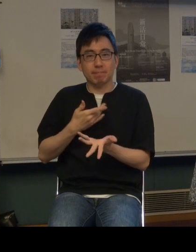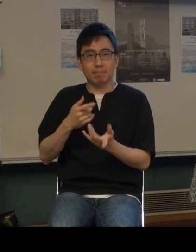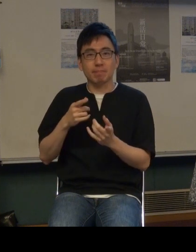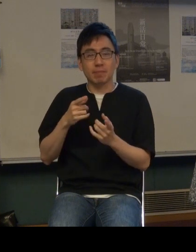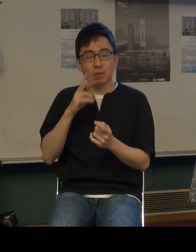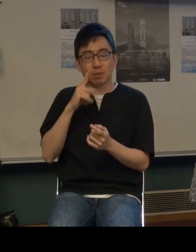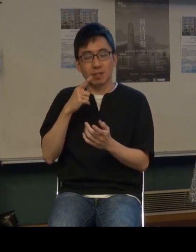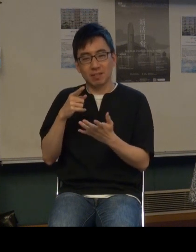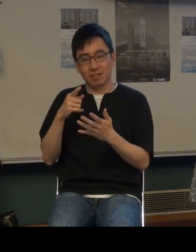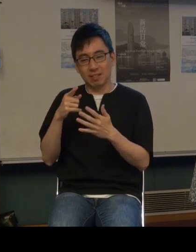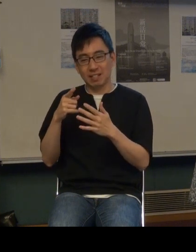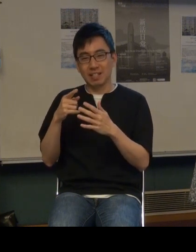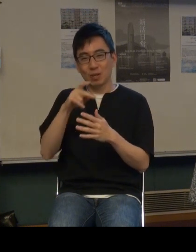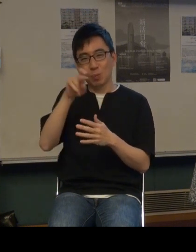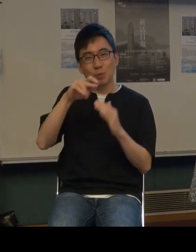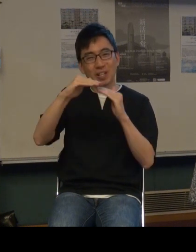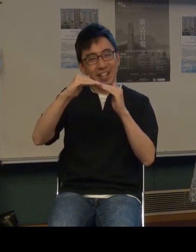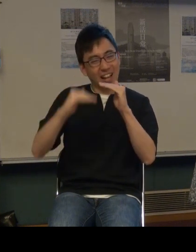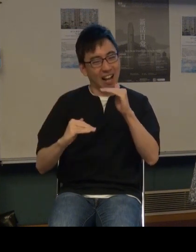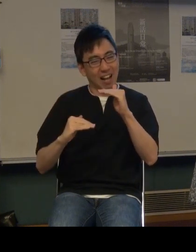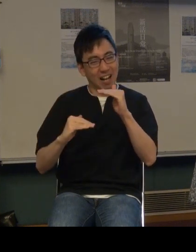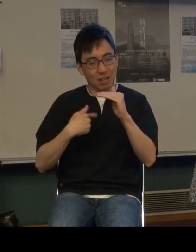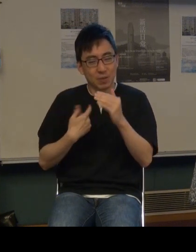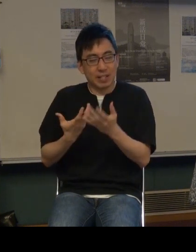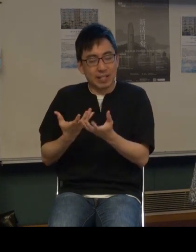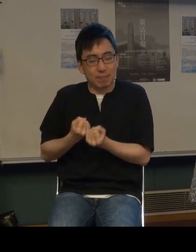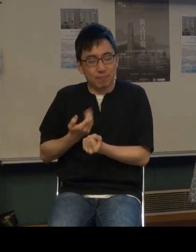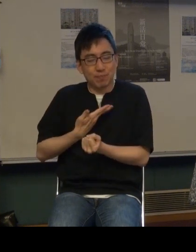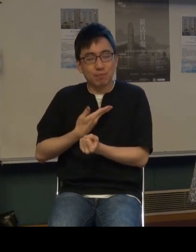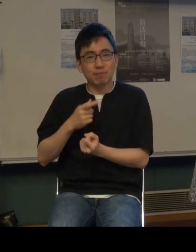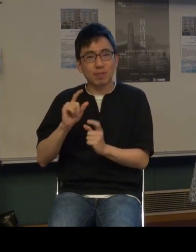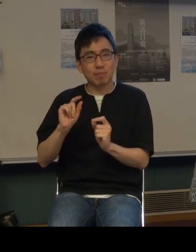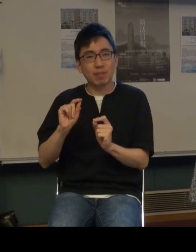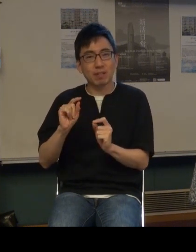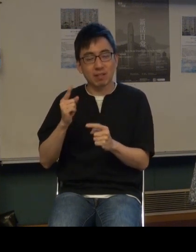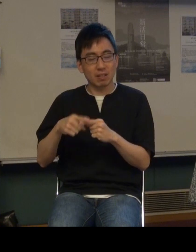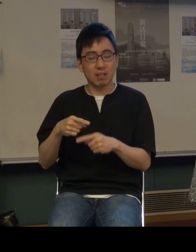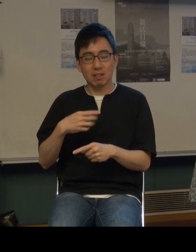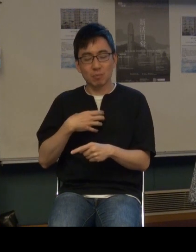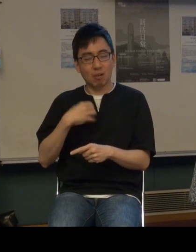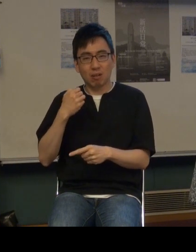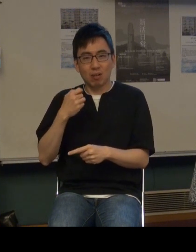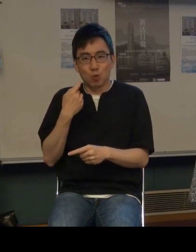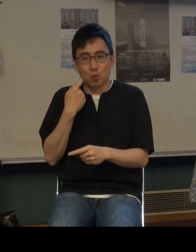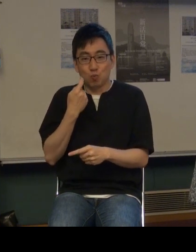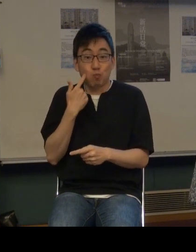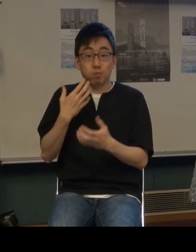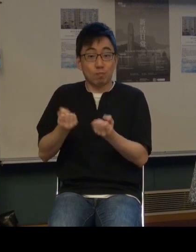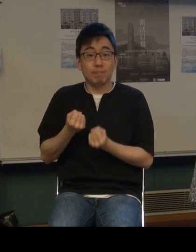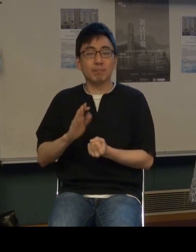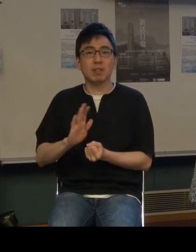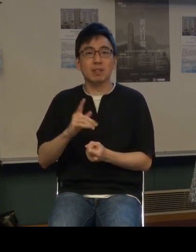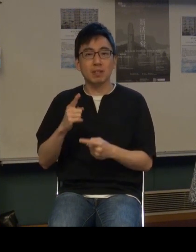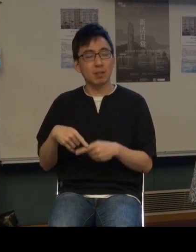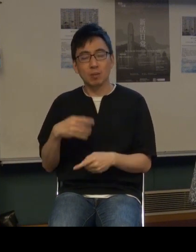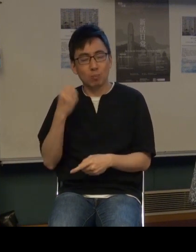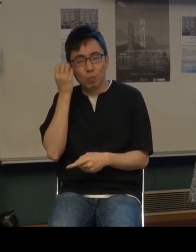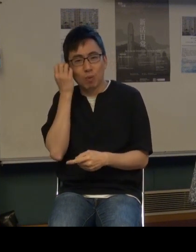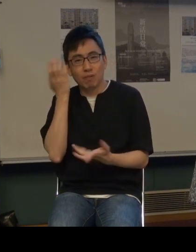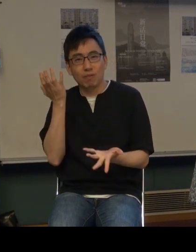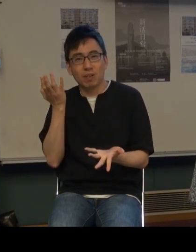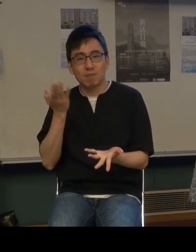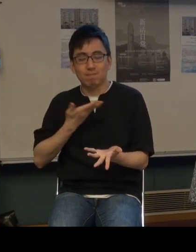哋接受呢啲咧唔合規格或者係即係低質素嘅住宅咧，唔係一個輕易嘅決定嚟嘅。而是一個很無奈在